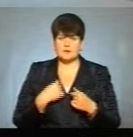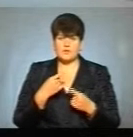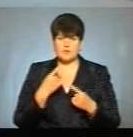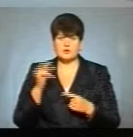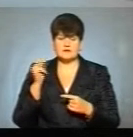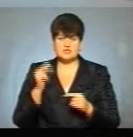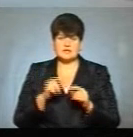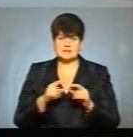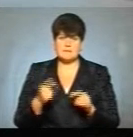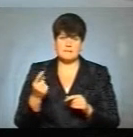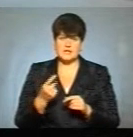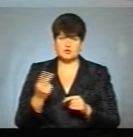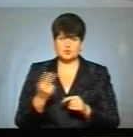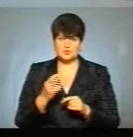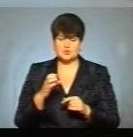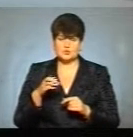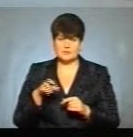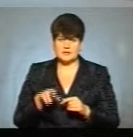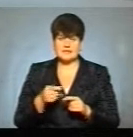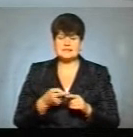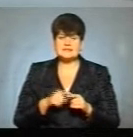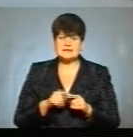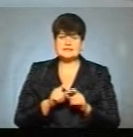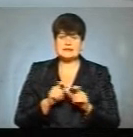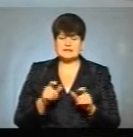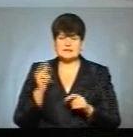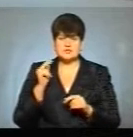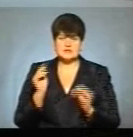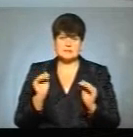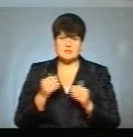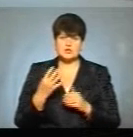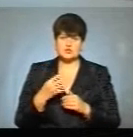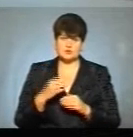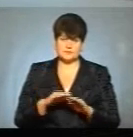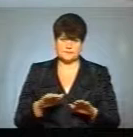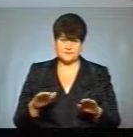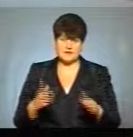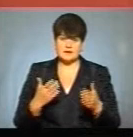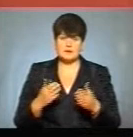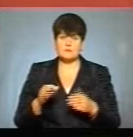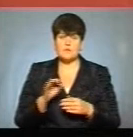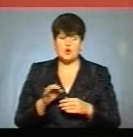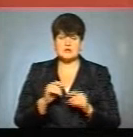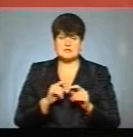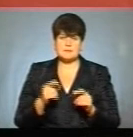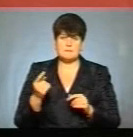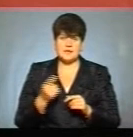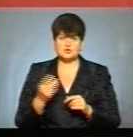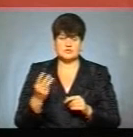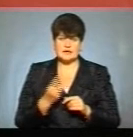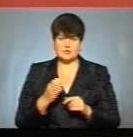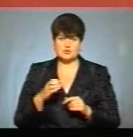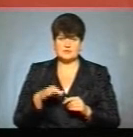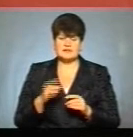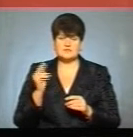навчальні заклади 1-2 ступеня, це заклади, де навчається менше 40 учнів. І про заклади 1-3 ступенів, де